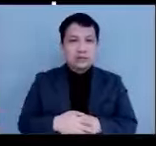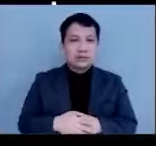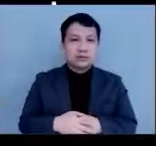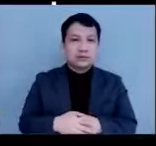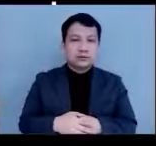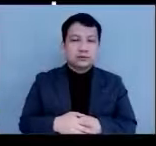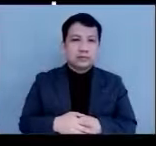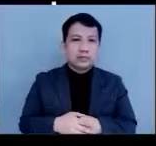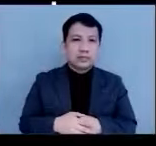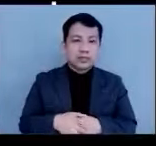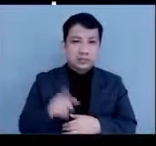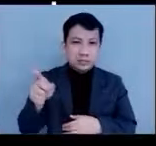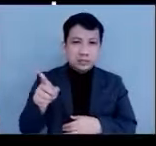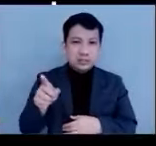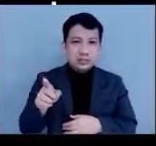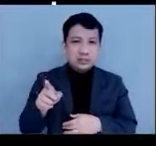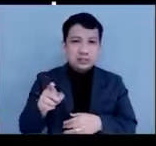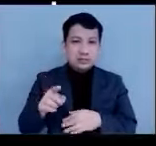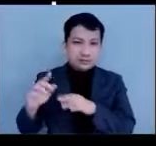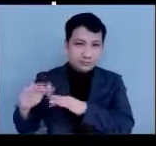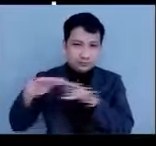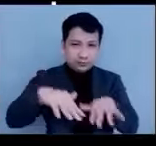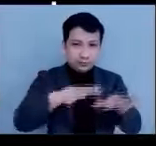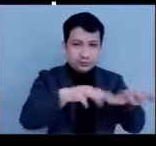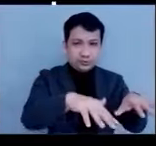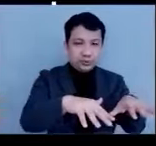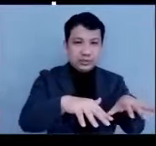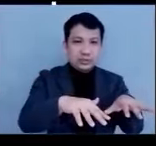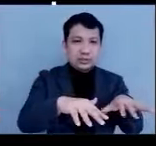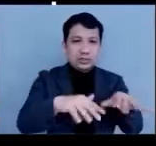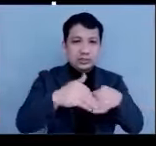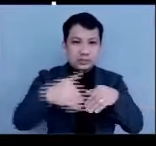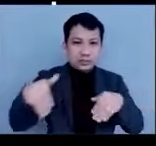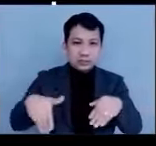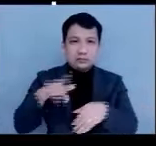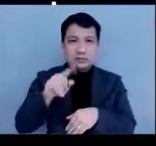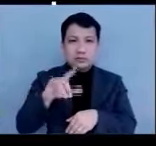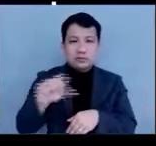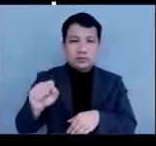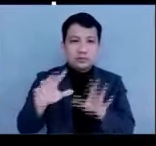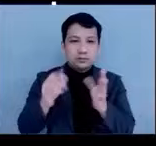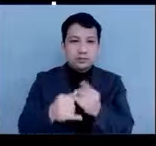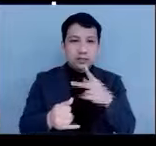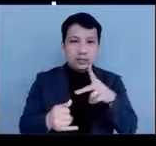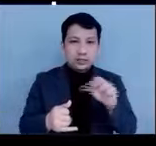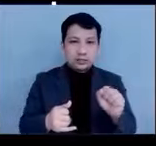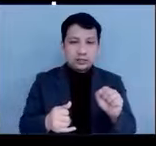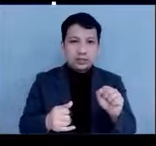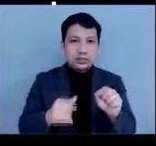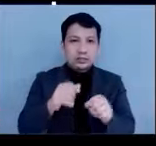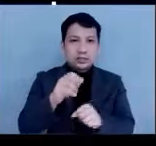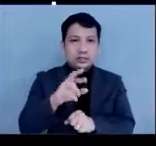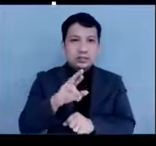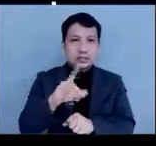Hindi madaanan ng isang spillway matapos umapaw ang ilog sa boundary ng barangay Tumbaga at barangay Kanda sa Sarayaya, Quezon.